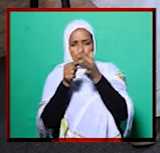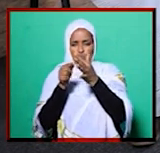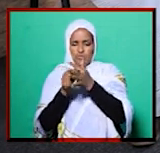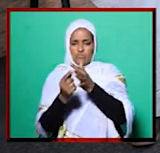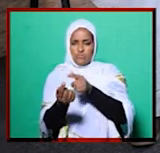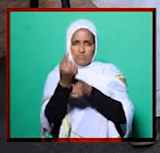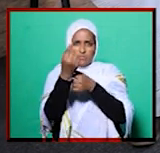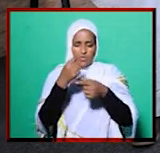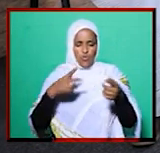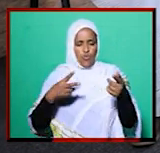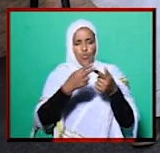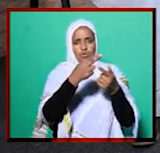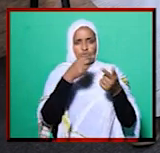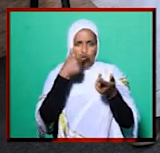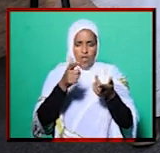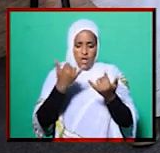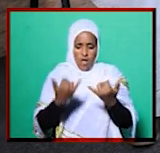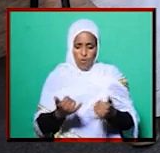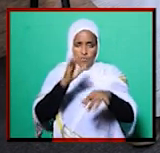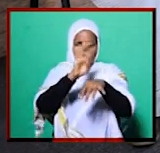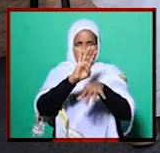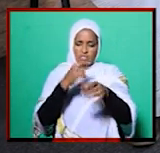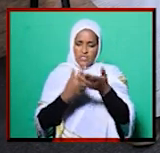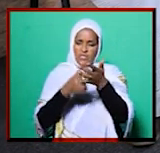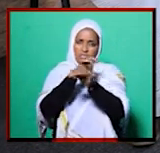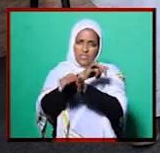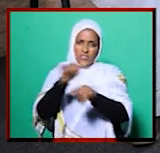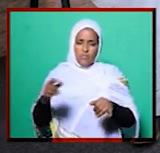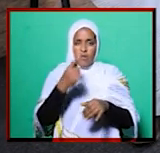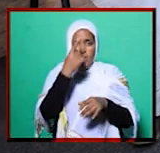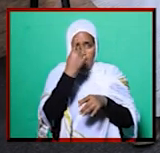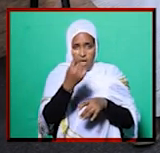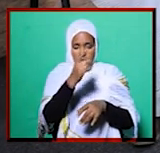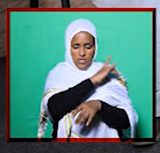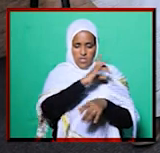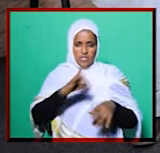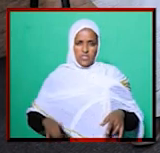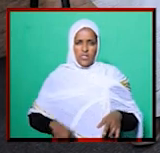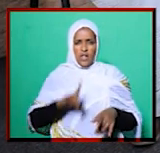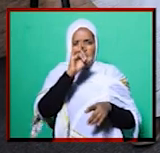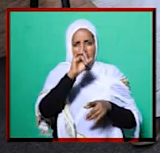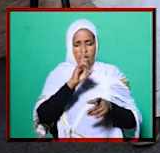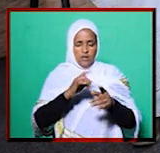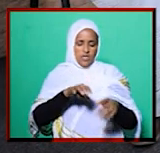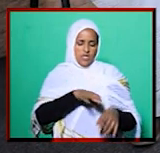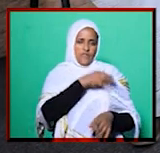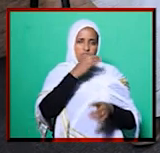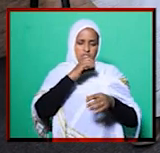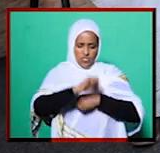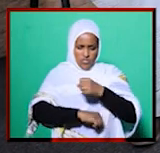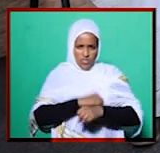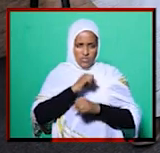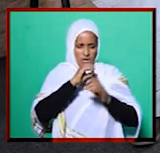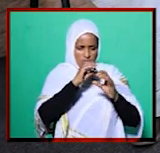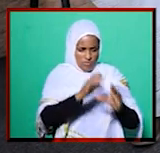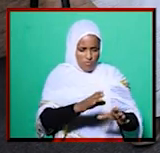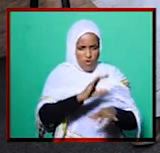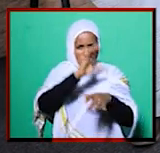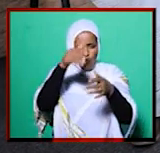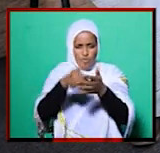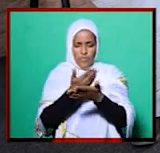ልቆርጠው ነው ይላል። አሁን ቤተ ክርስቲያን በዚህ አግባብ ነው። አንድ ምዕመን ለአንድ ነፍስ ትጨነቃለች፣ ታስተምረዋለች፣ በሁሉም ነገር